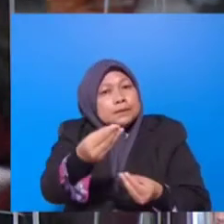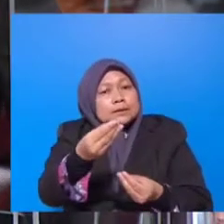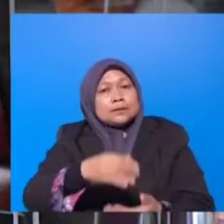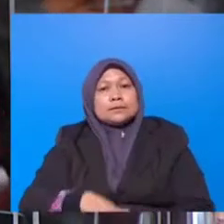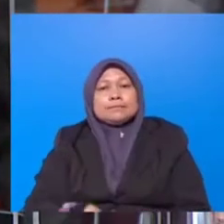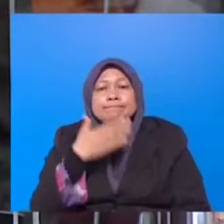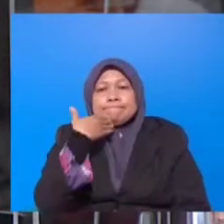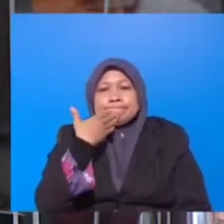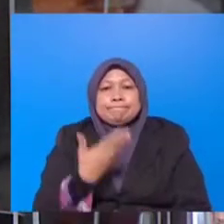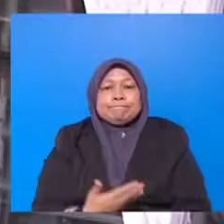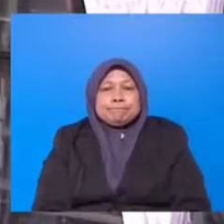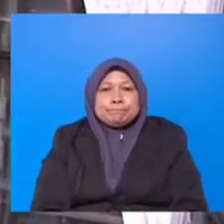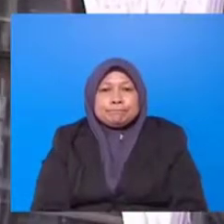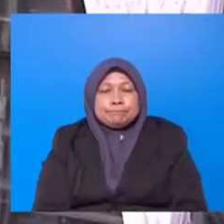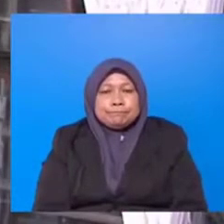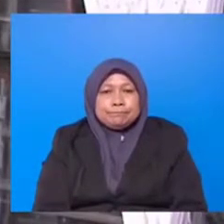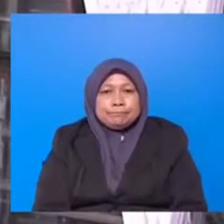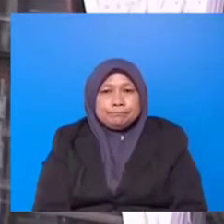Sekian.